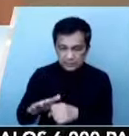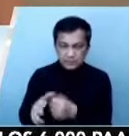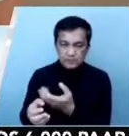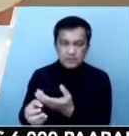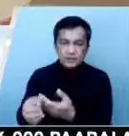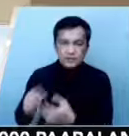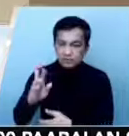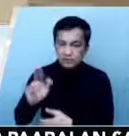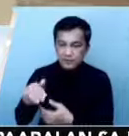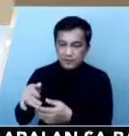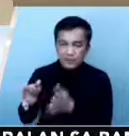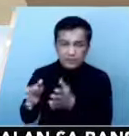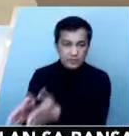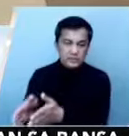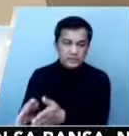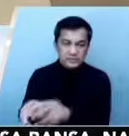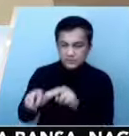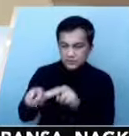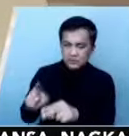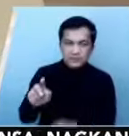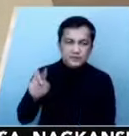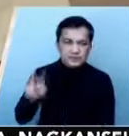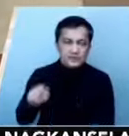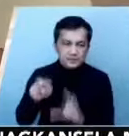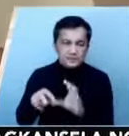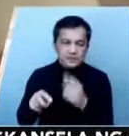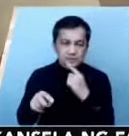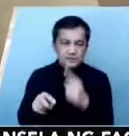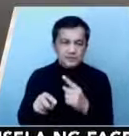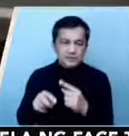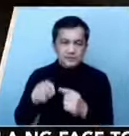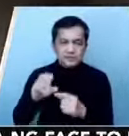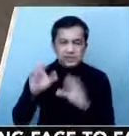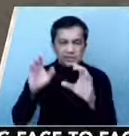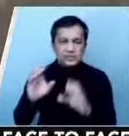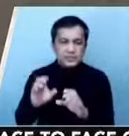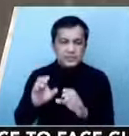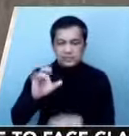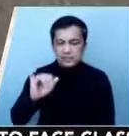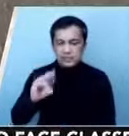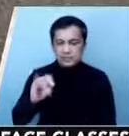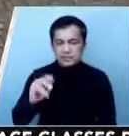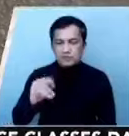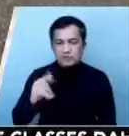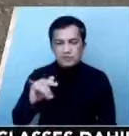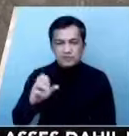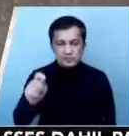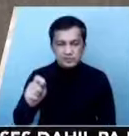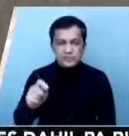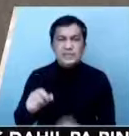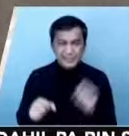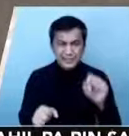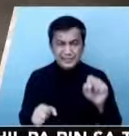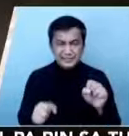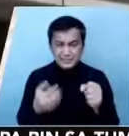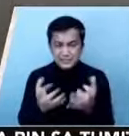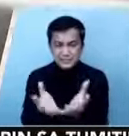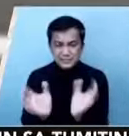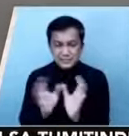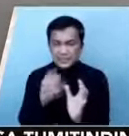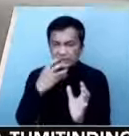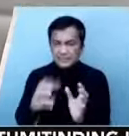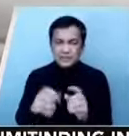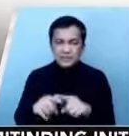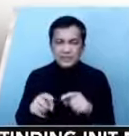paraang napanood sa video ayon sa climatologist. Iinit po siya ng mainit talaga, pero hindi po yan magiging enough